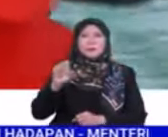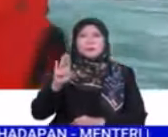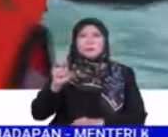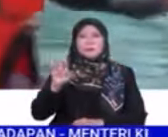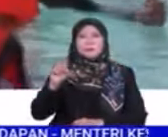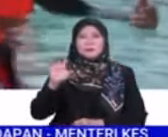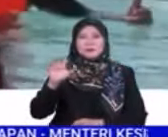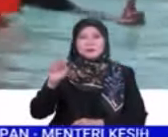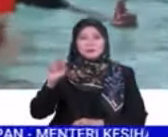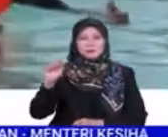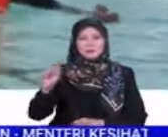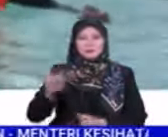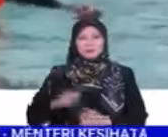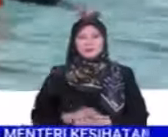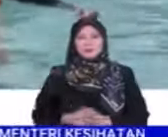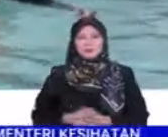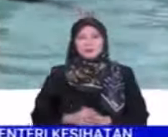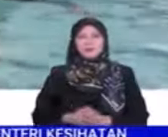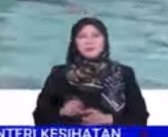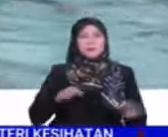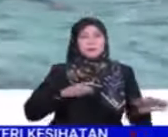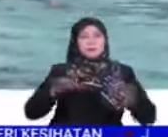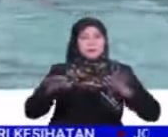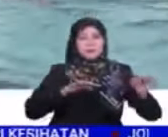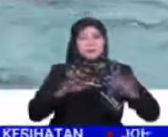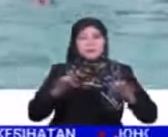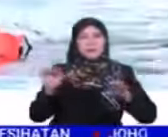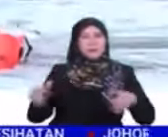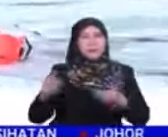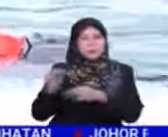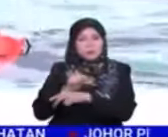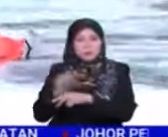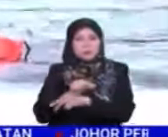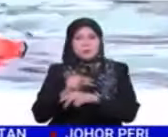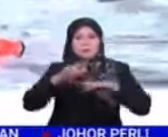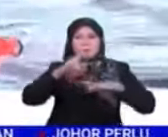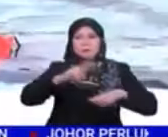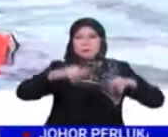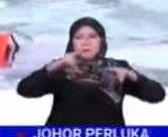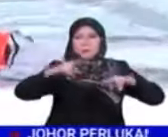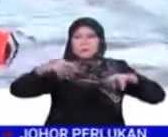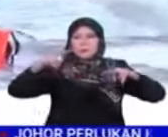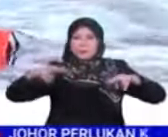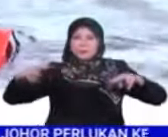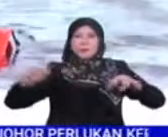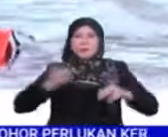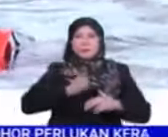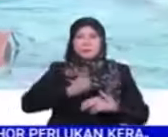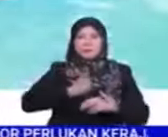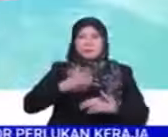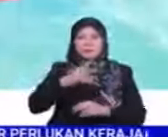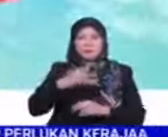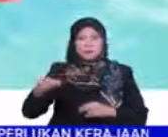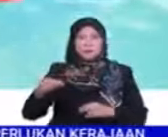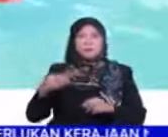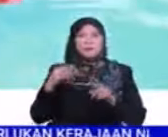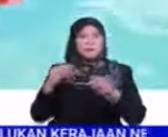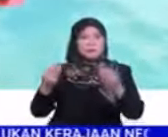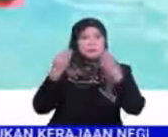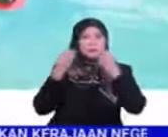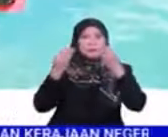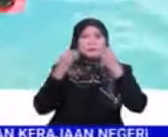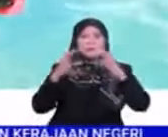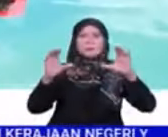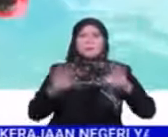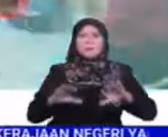modul penyelamatan DI, kami diterangkan tentang penggunaan peralatan pengapungan diri PFD. Selain itu, kami turut diajar